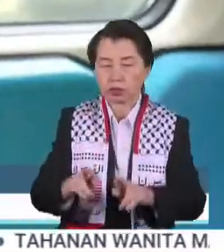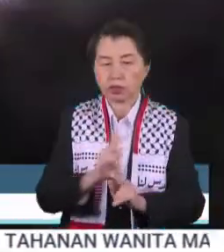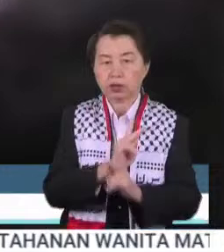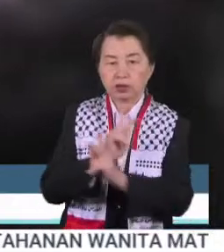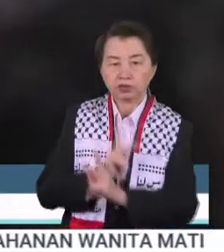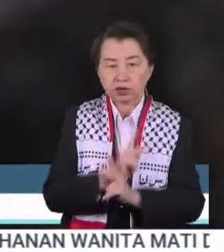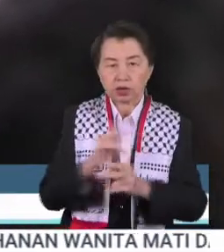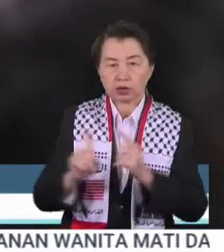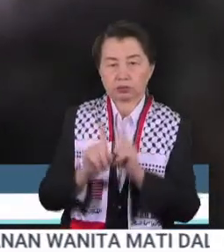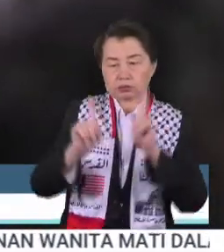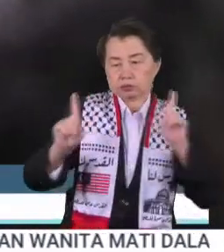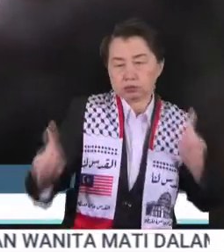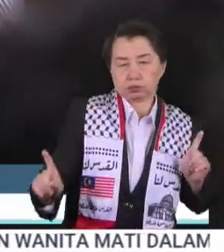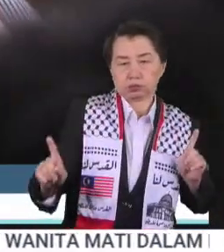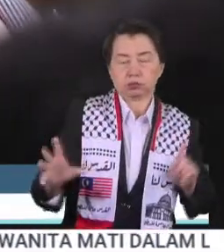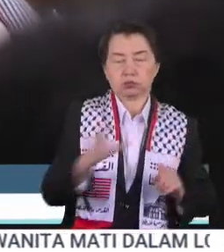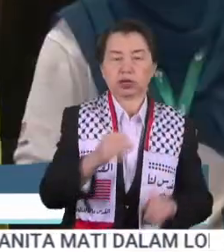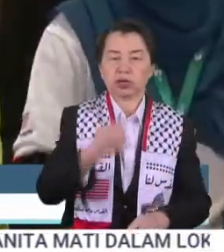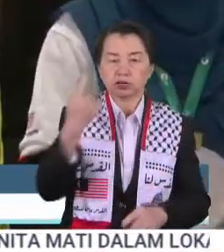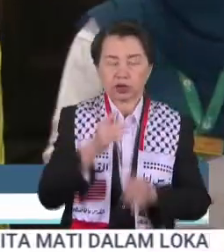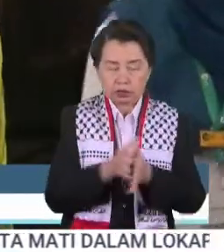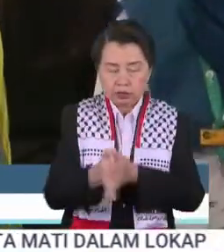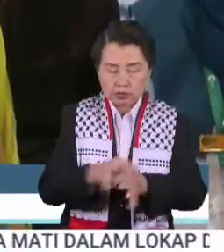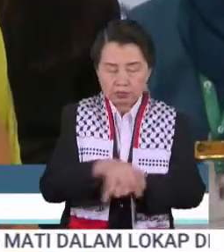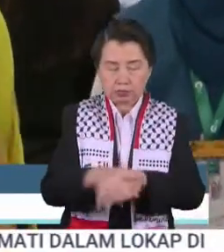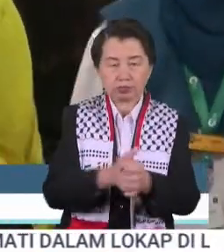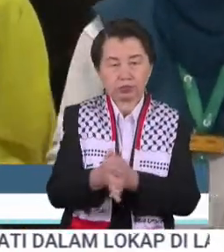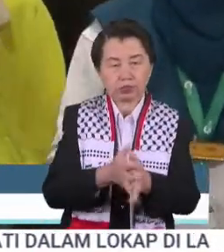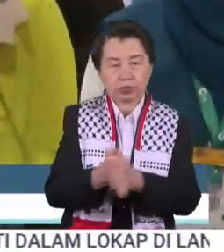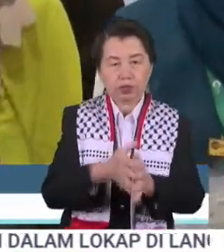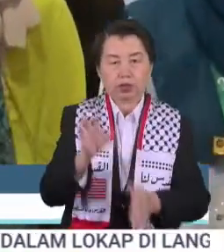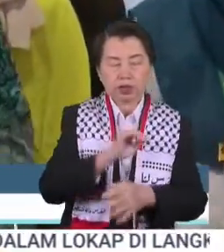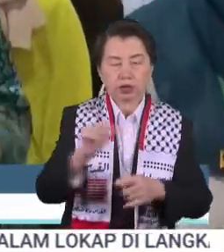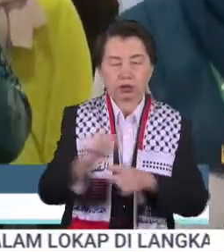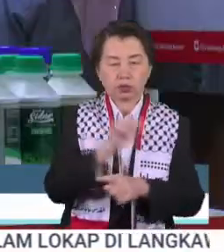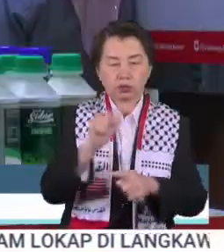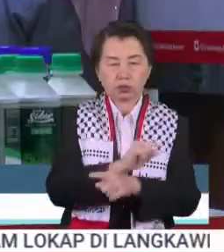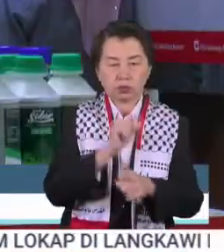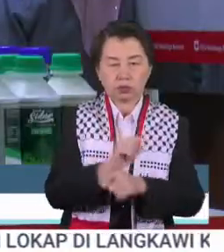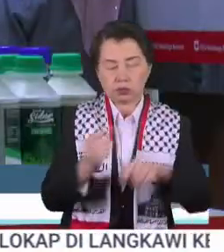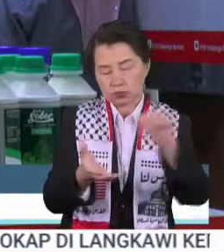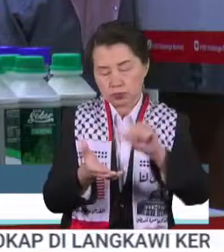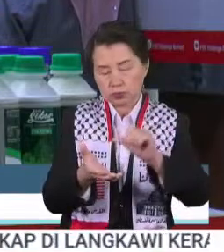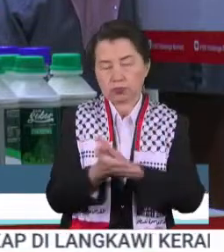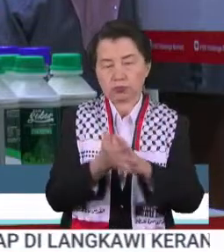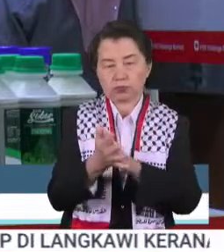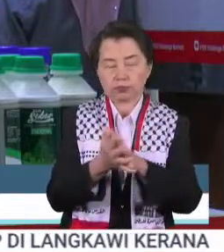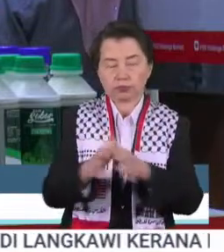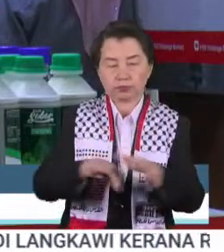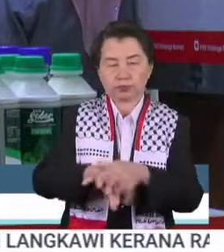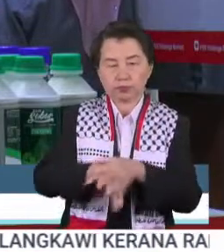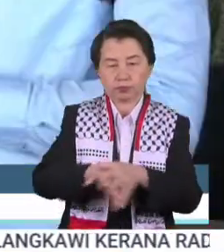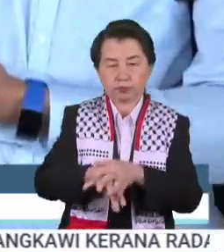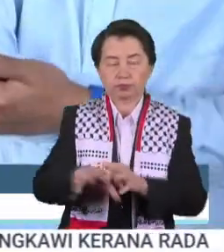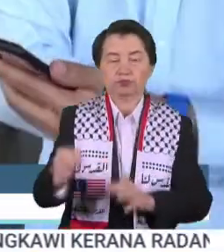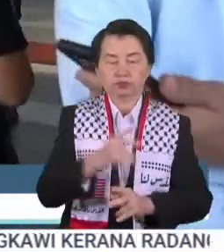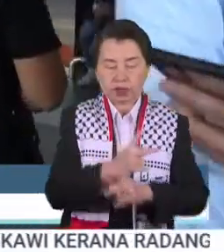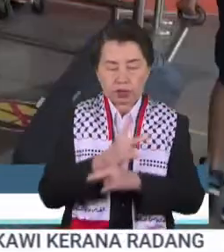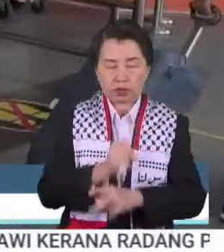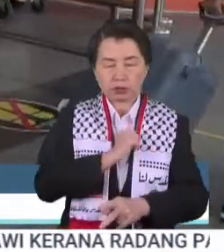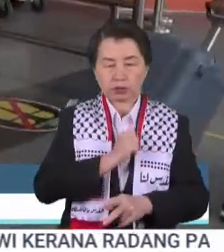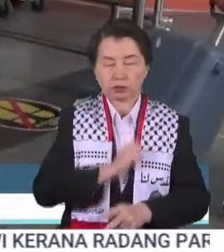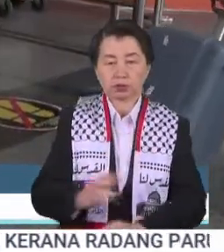menjaga penjarakan fizikal dan kerap mencuci tangan serta menggunakan cecair pembasmi kuman. Selain kawalan kendiri